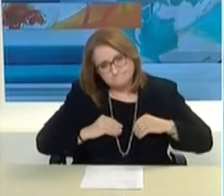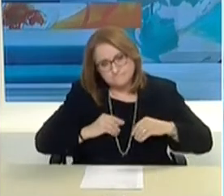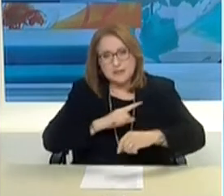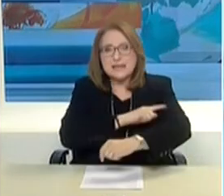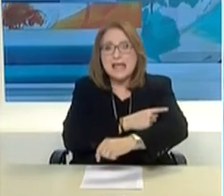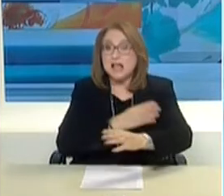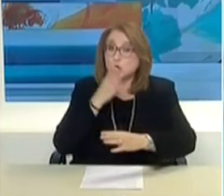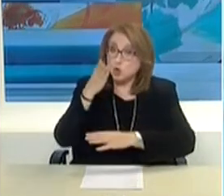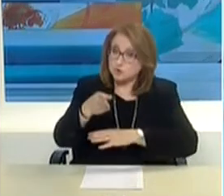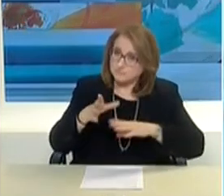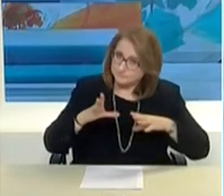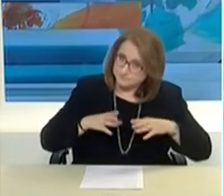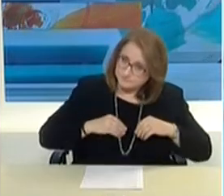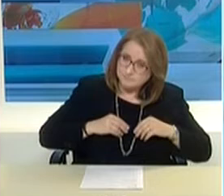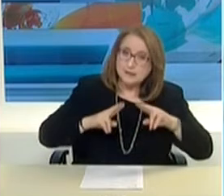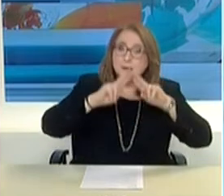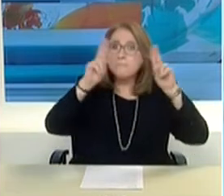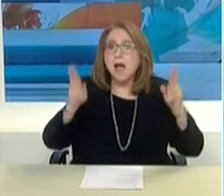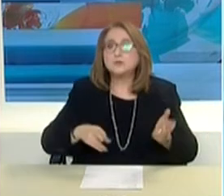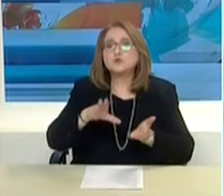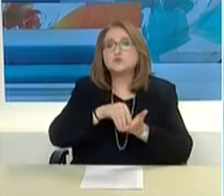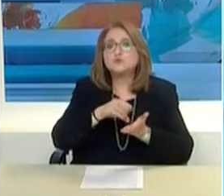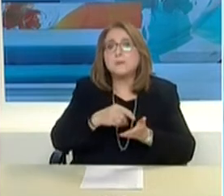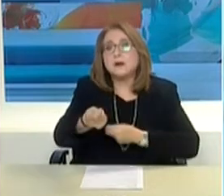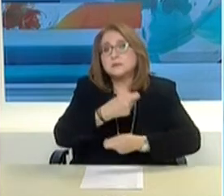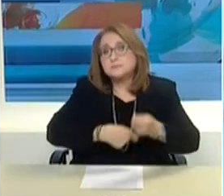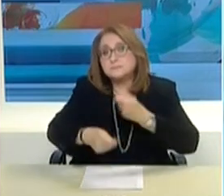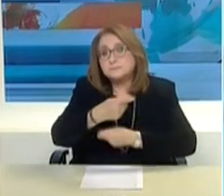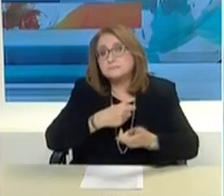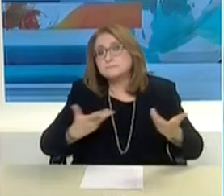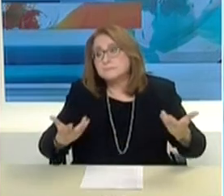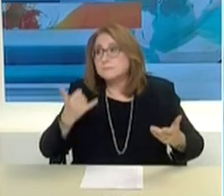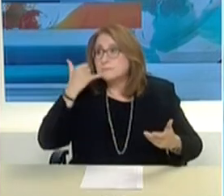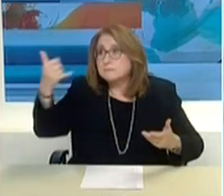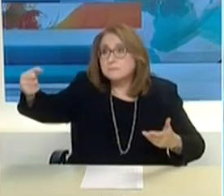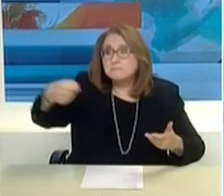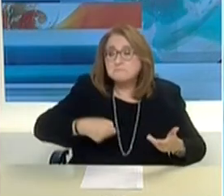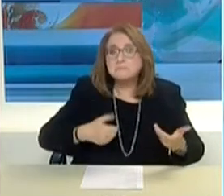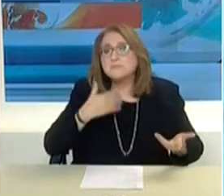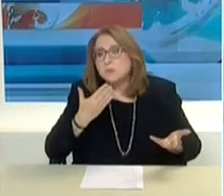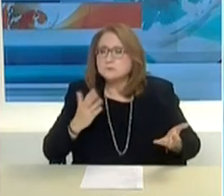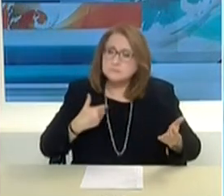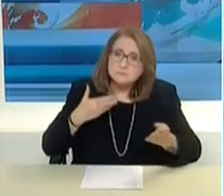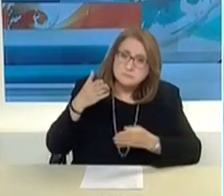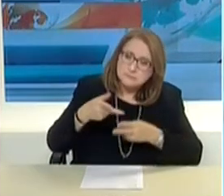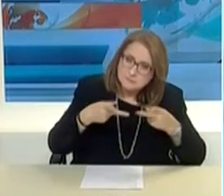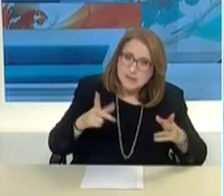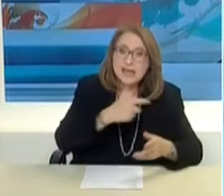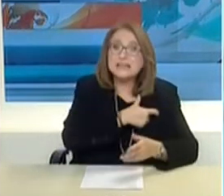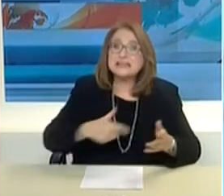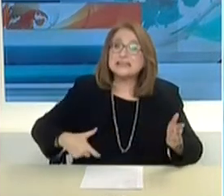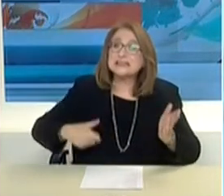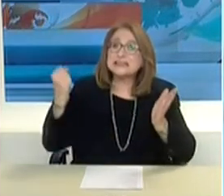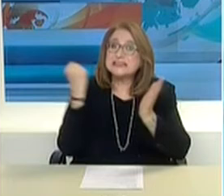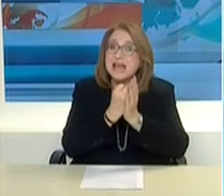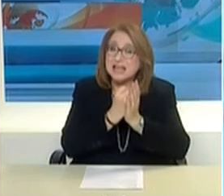γιατρό, μετάβαση σε κατάστημα προμηθειών τροφίμων όπου δεν είναι δυνατή η αποστολή τους, μετάβαση στο ταχυδρομείο